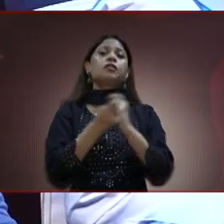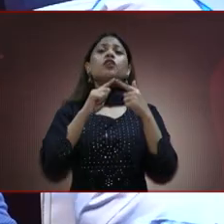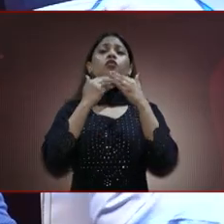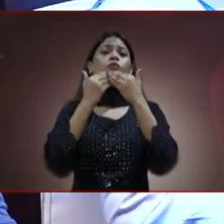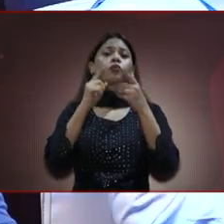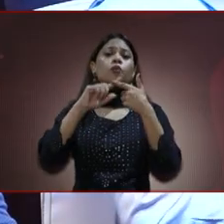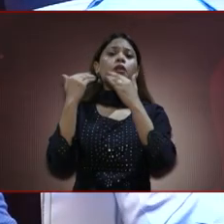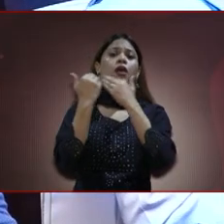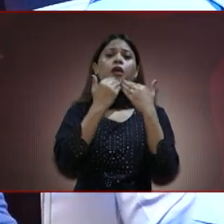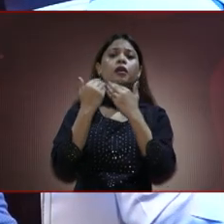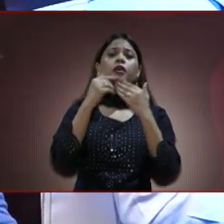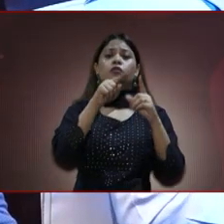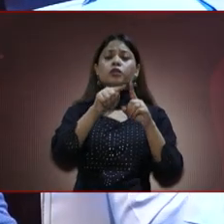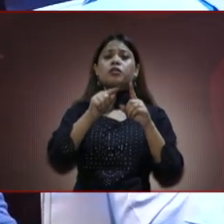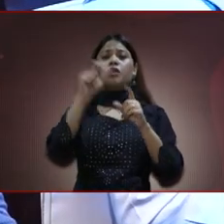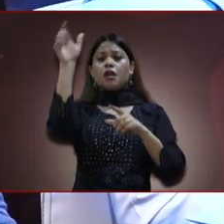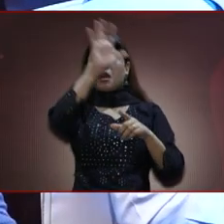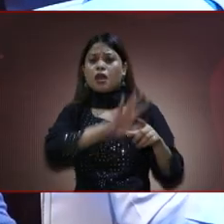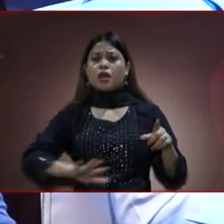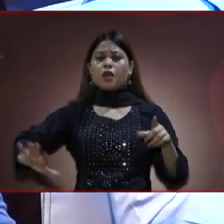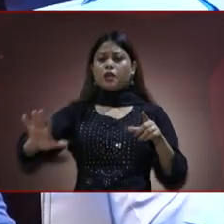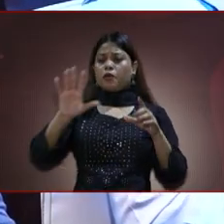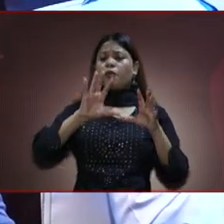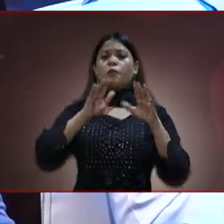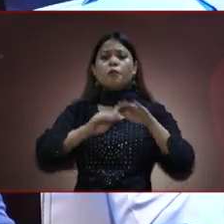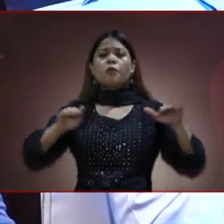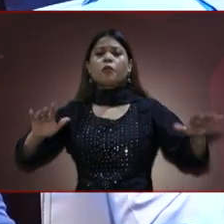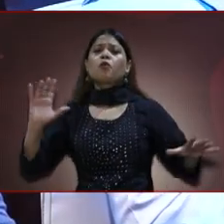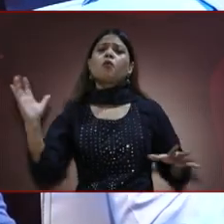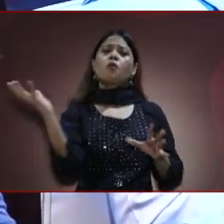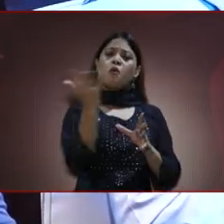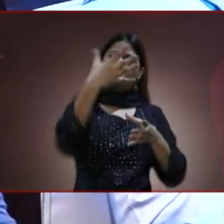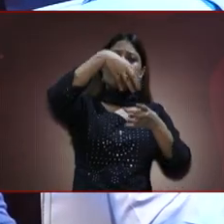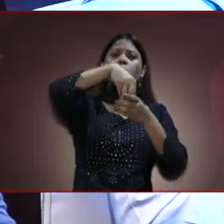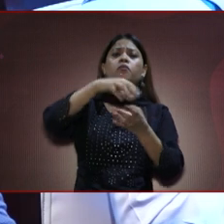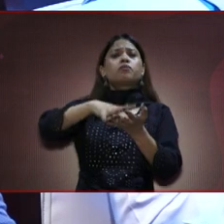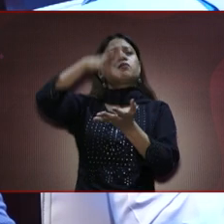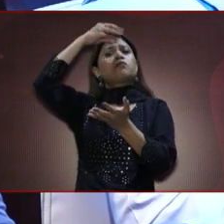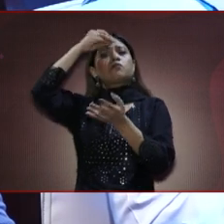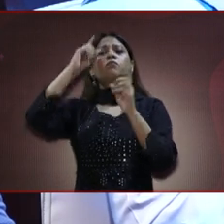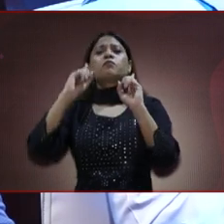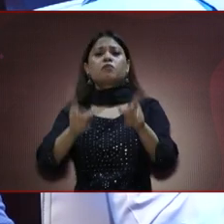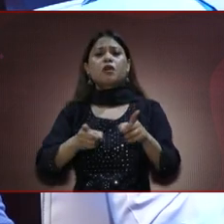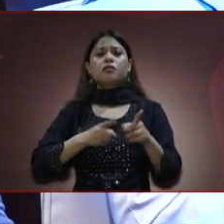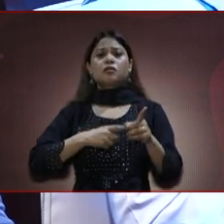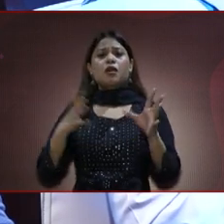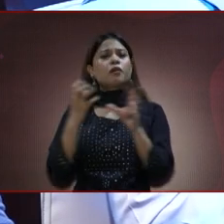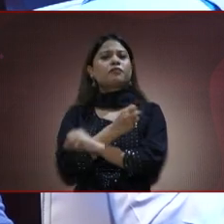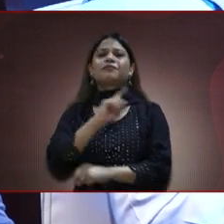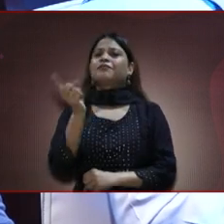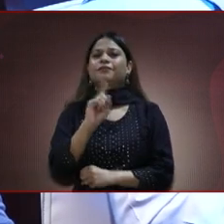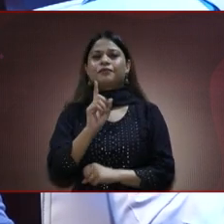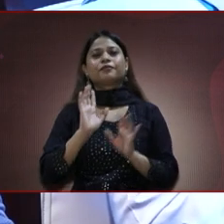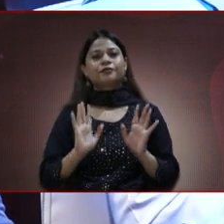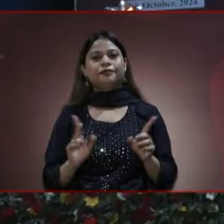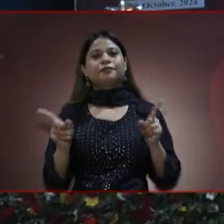हर कोने तक पहुँचना चाहिए ताकि कोई बच्चा ज्ञान से वंचित ना रहे। और अब उस